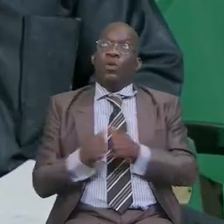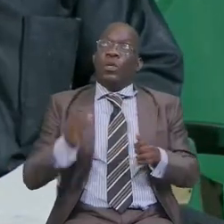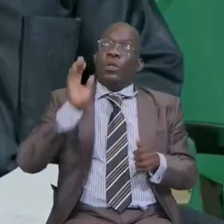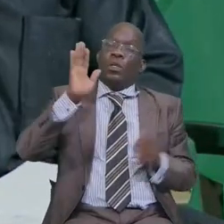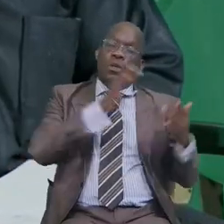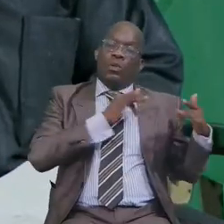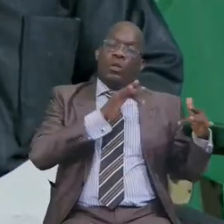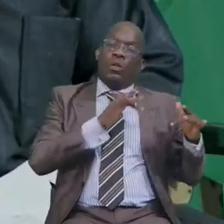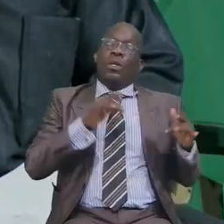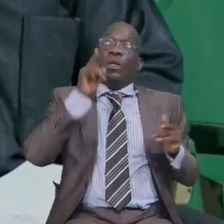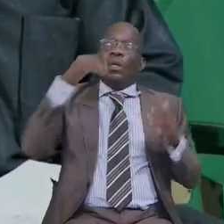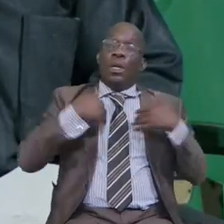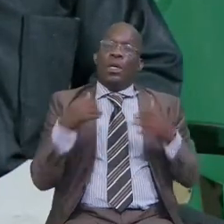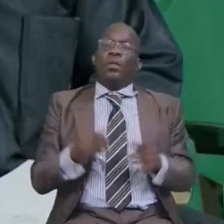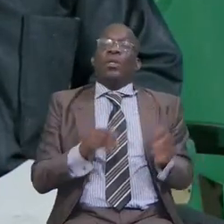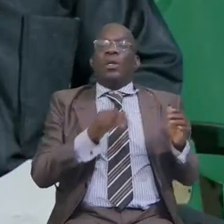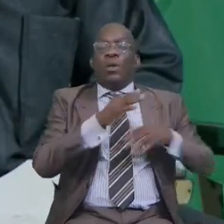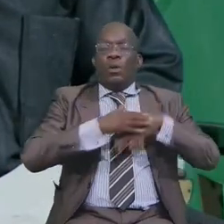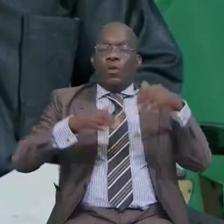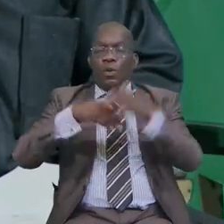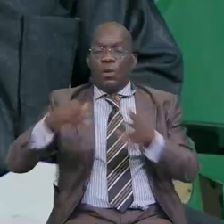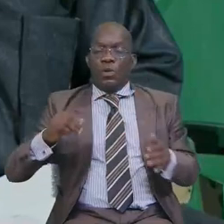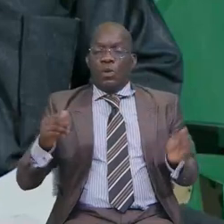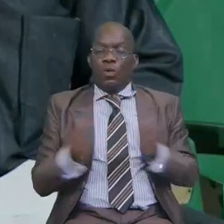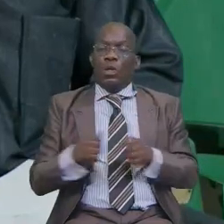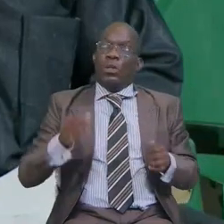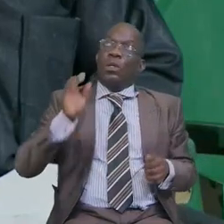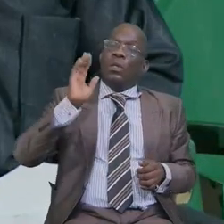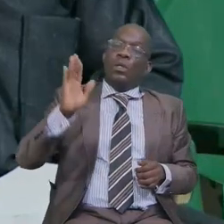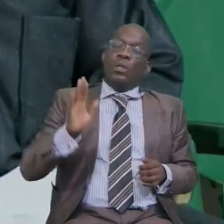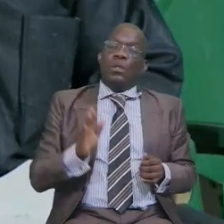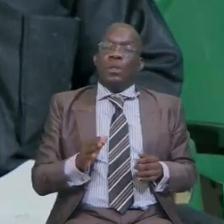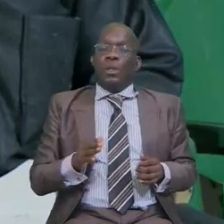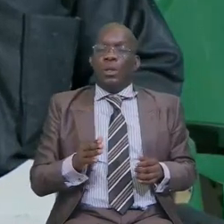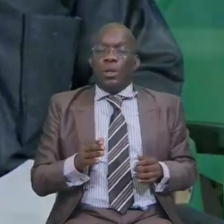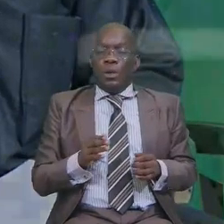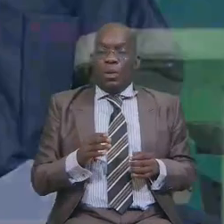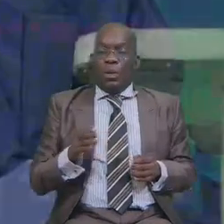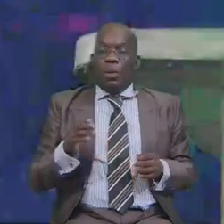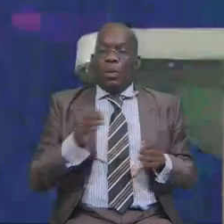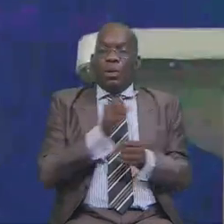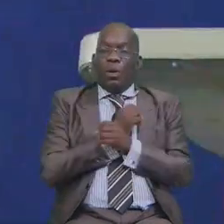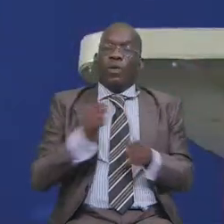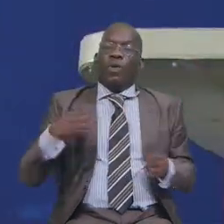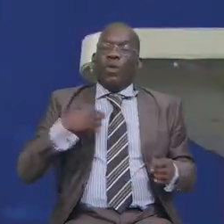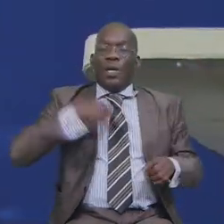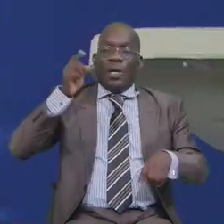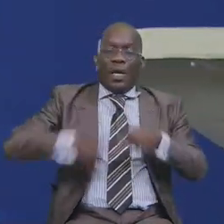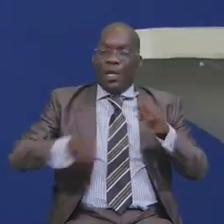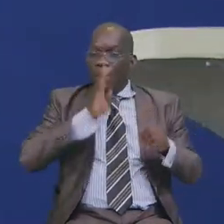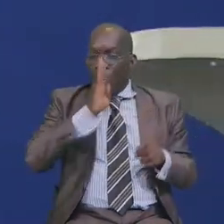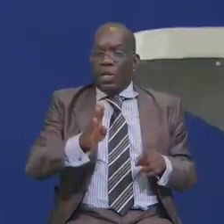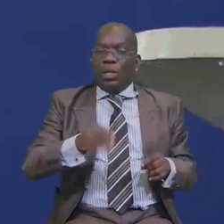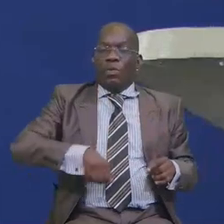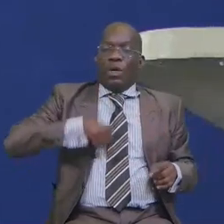par le pardon. Nous sommes débonnaires, parce que nous ne pouvons pas nous enorgueillir, nous ne pouvons pas être orgueilleux, nous ne pouvons pas dire, oh, regarde, je suis